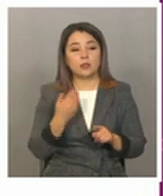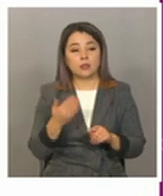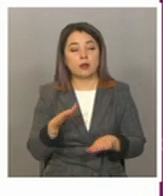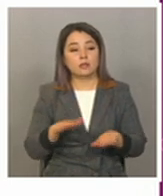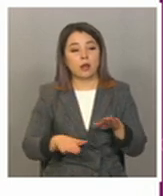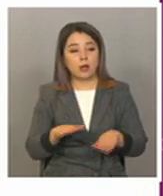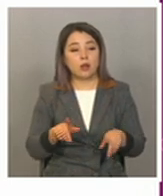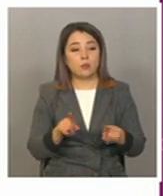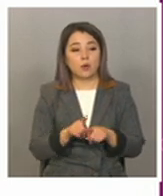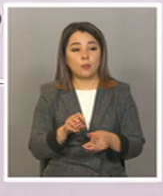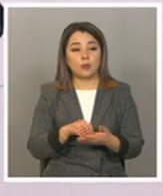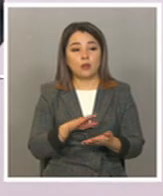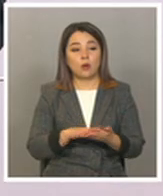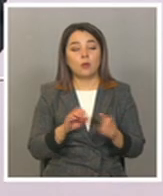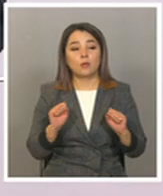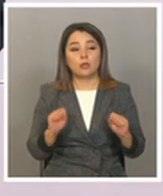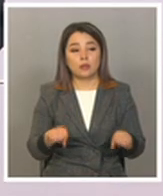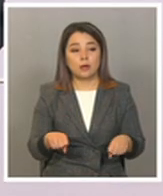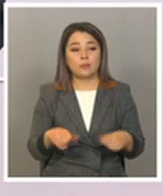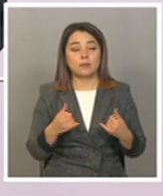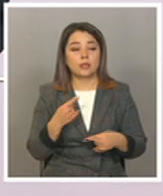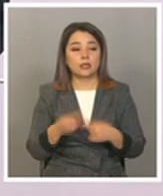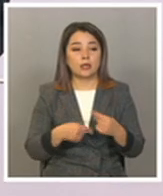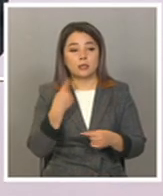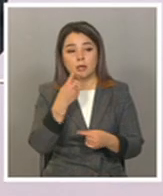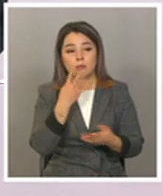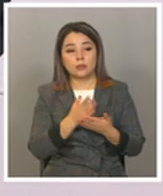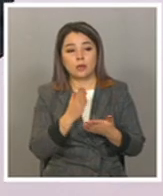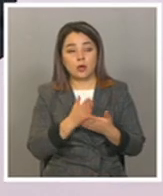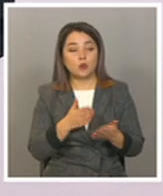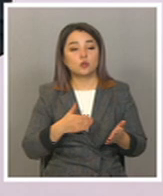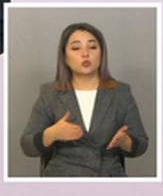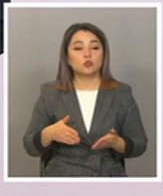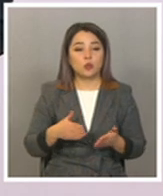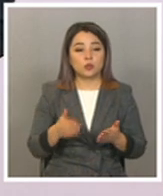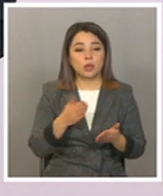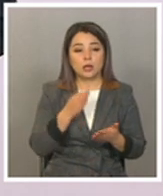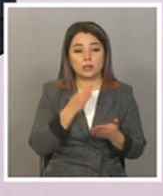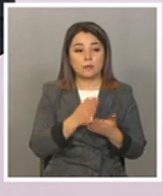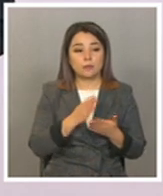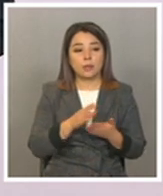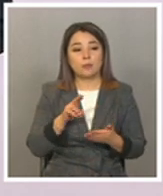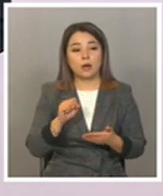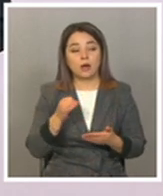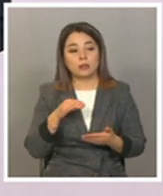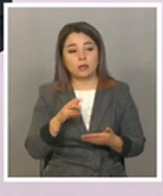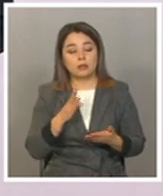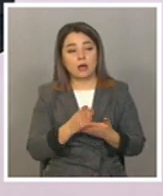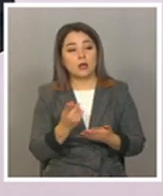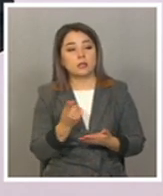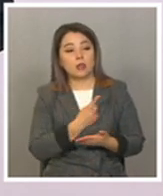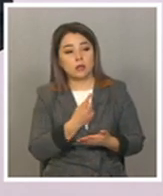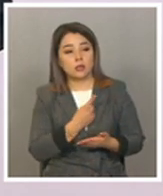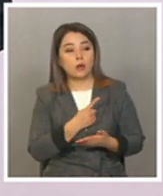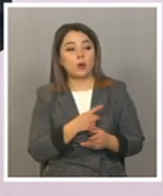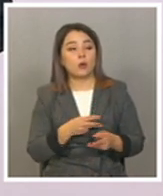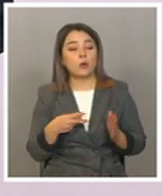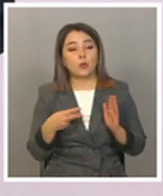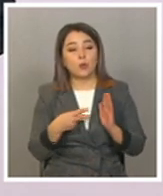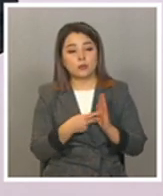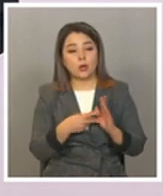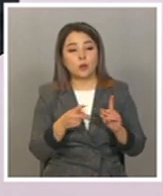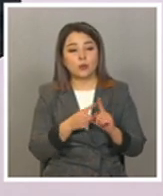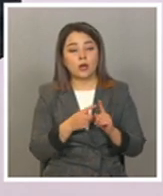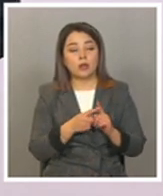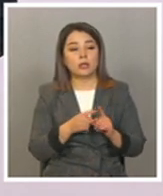белгілеуге болады. Келесі тип – жолдар. Python-да дара немесе қос тырнақшаға